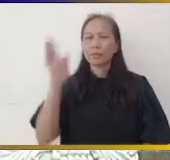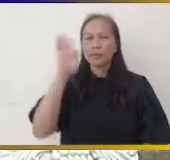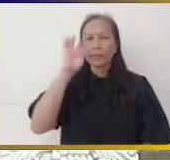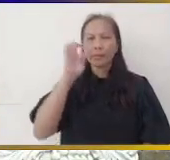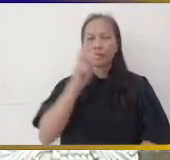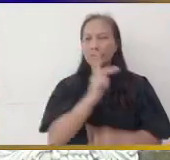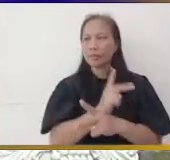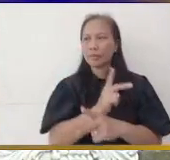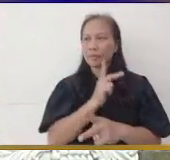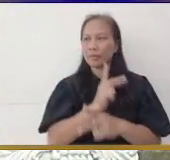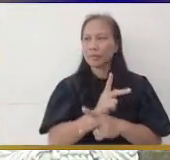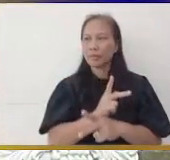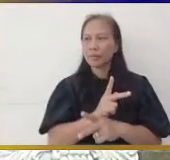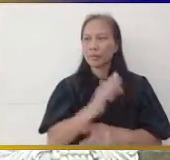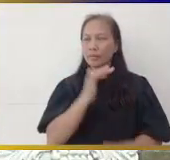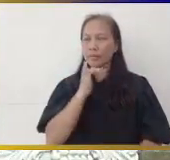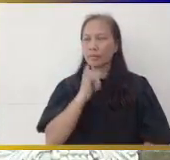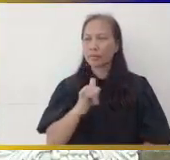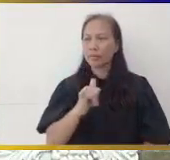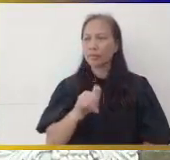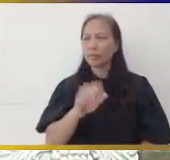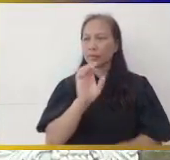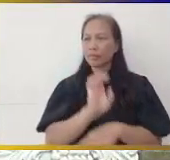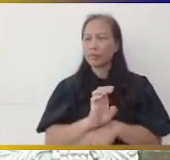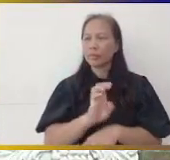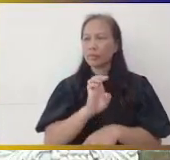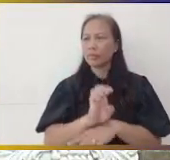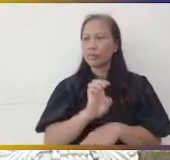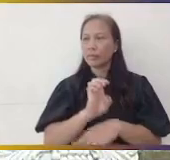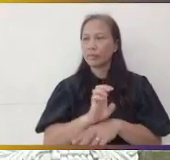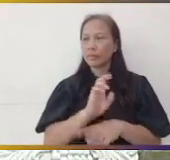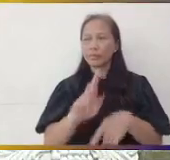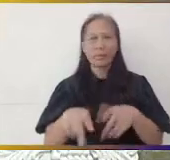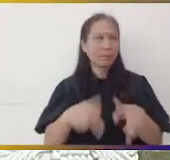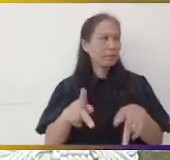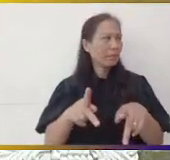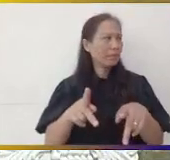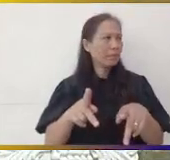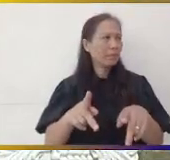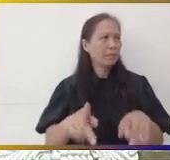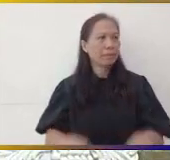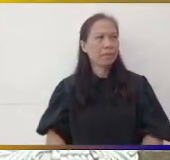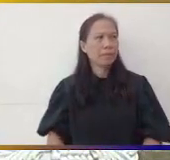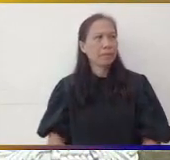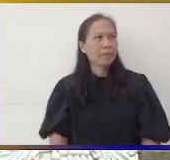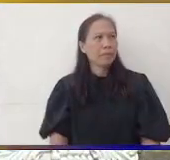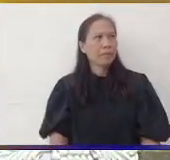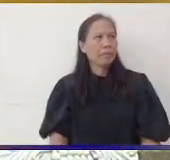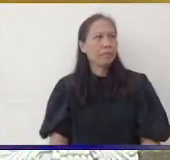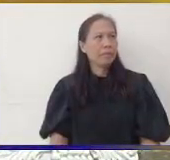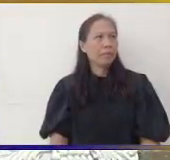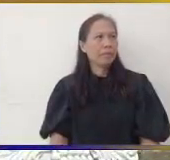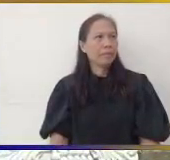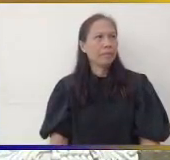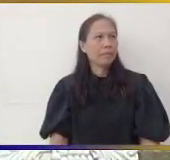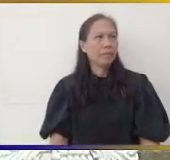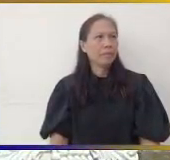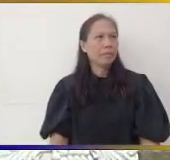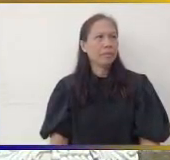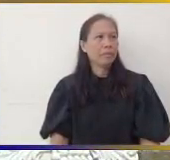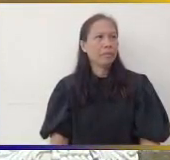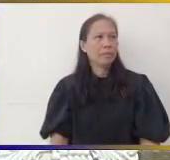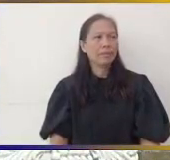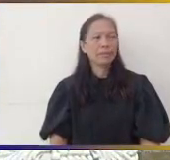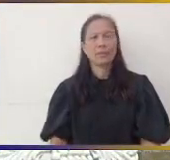English nobel and even the people pinrotektahan na po siya kumbaga ah binigyan siya ng